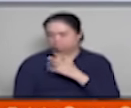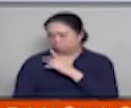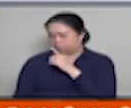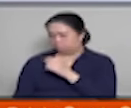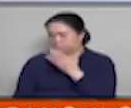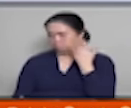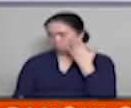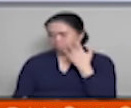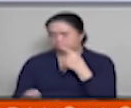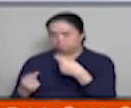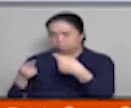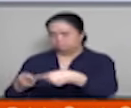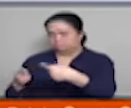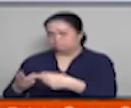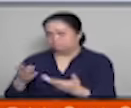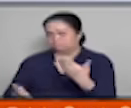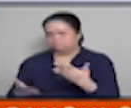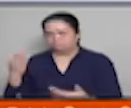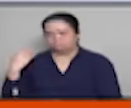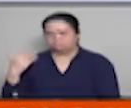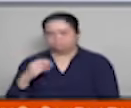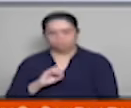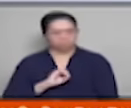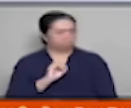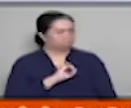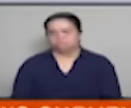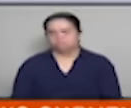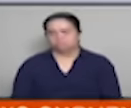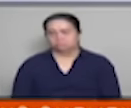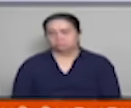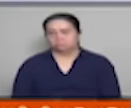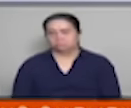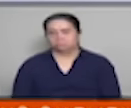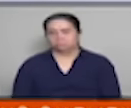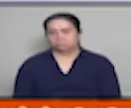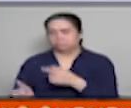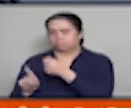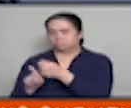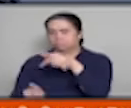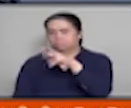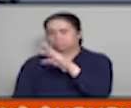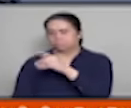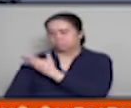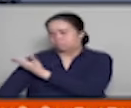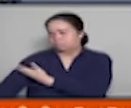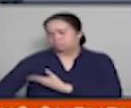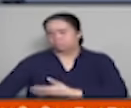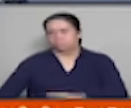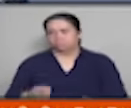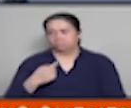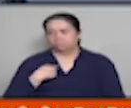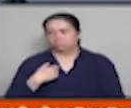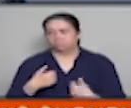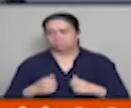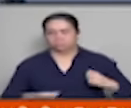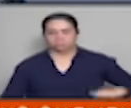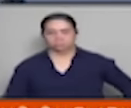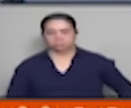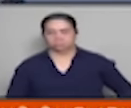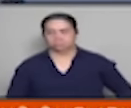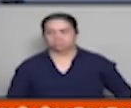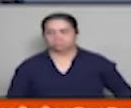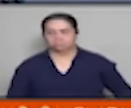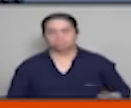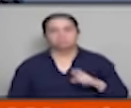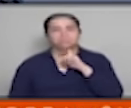dati nang meron na kayong alitan, personalan? Wala po, sir. Wala po. Siya, PW, del puto ng kamay. Kayo? Dito, sir. May operasyon akong bakal